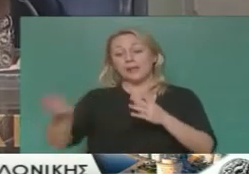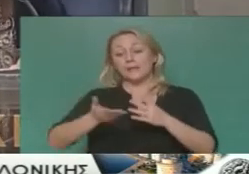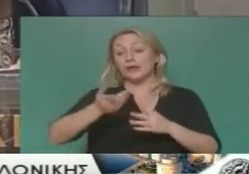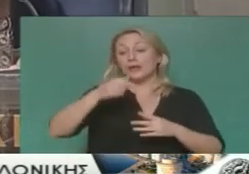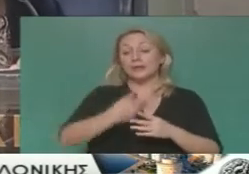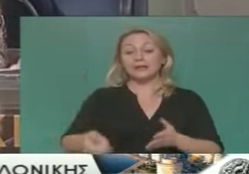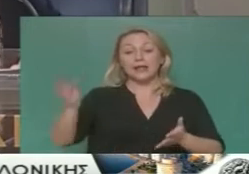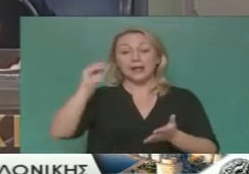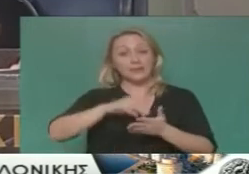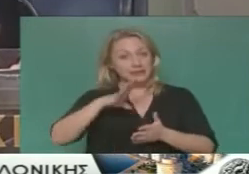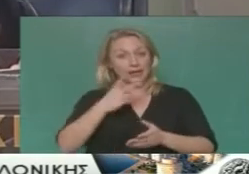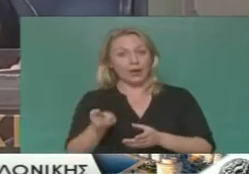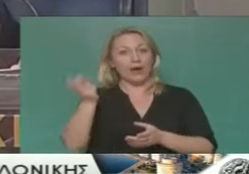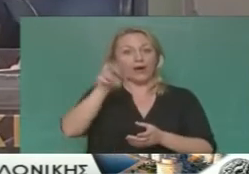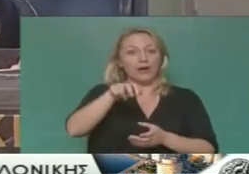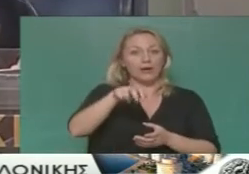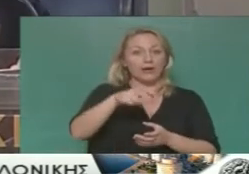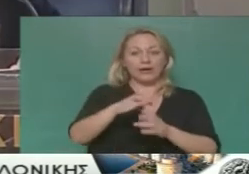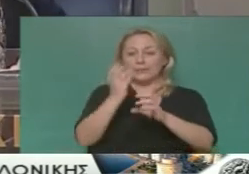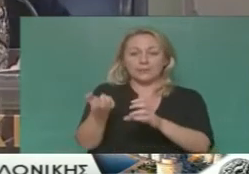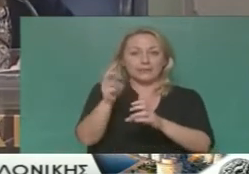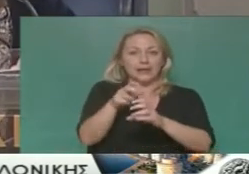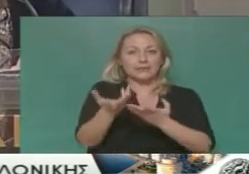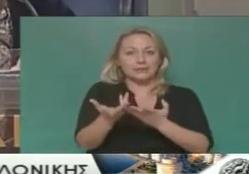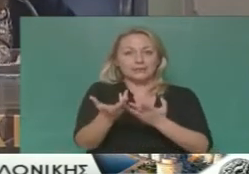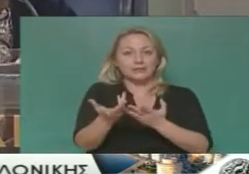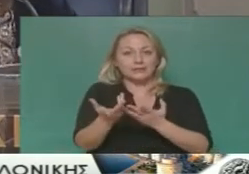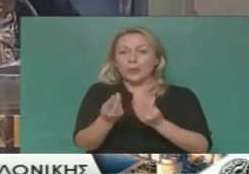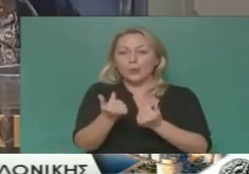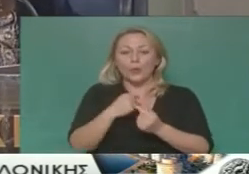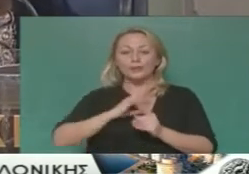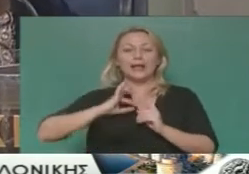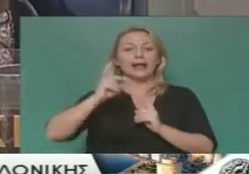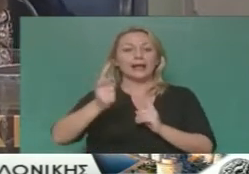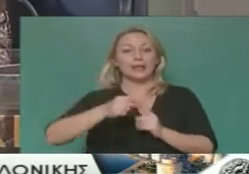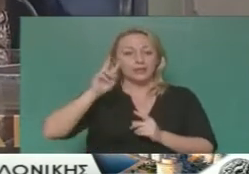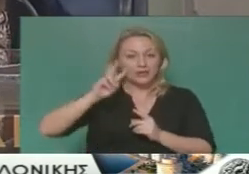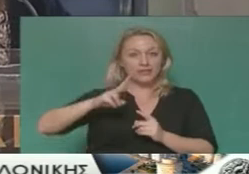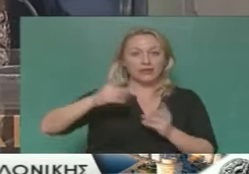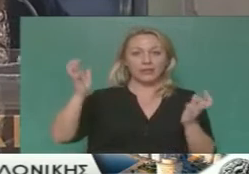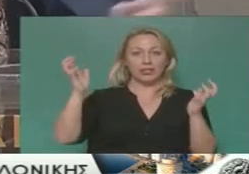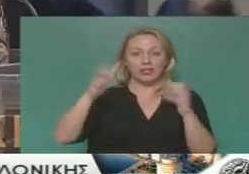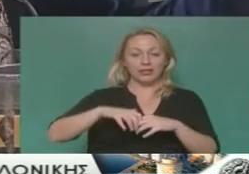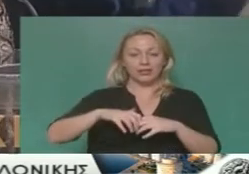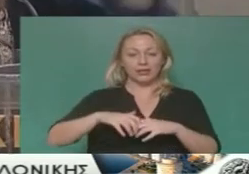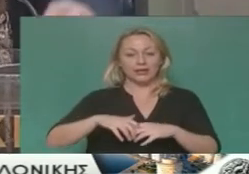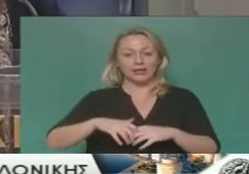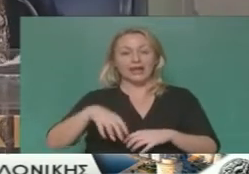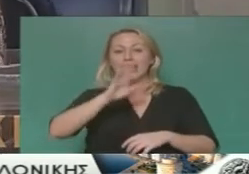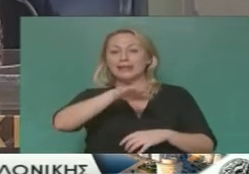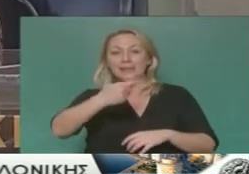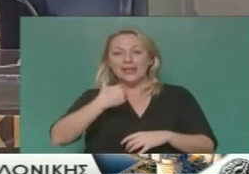είμαστε και εμείς επιβάτες του τριτοκοσμικού ΟΑΣ, που κάθε μέρα καταραίει περισσότερο. Δικά μας παιδιά